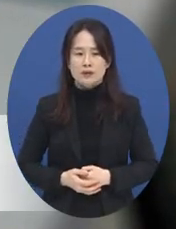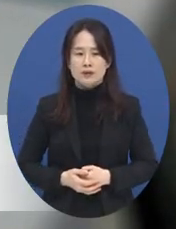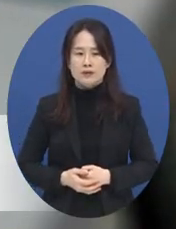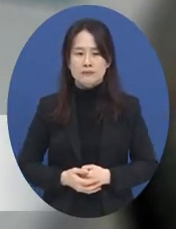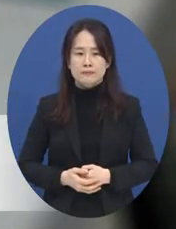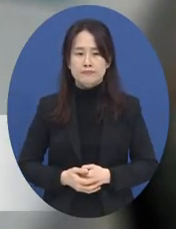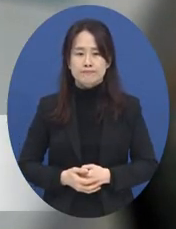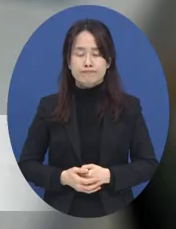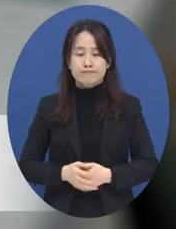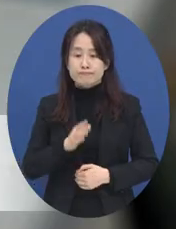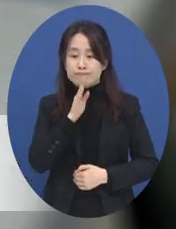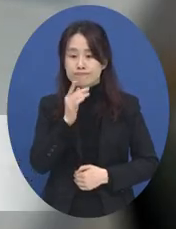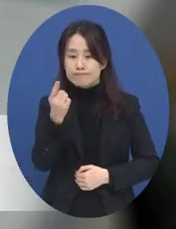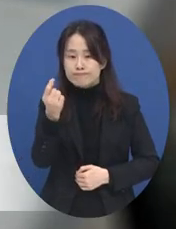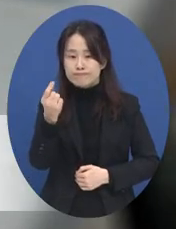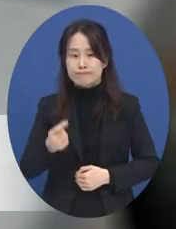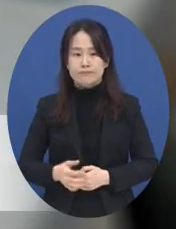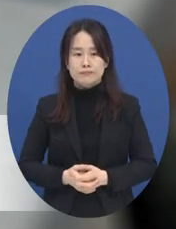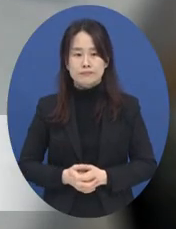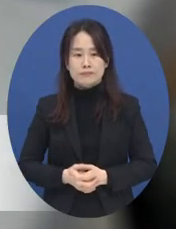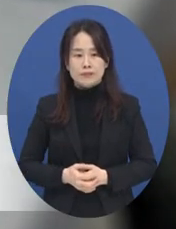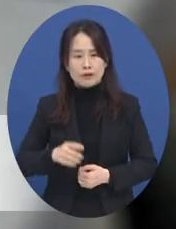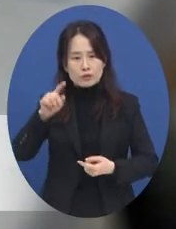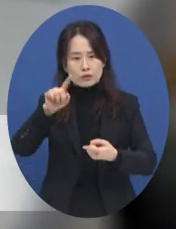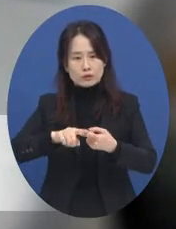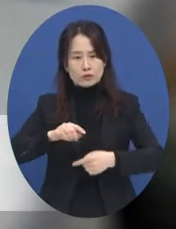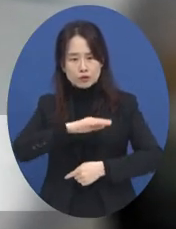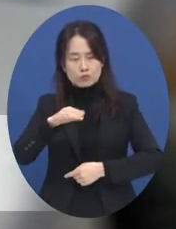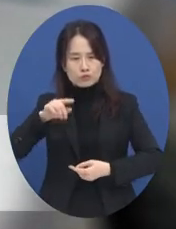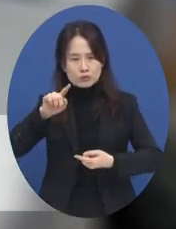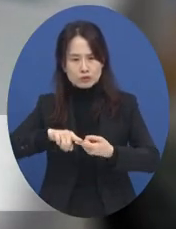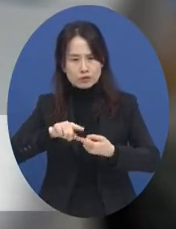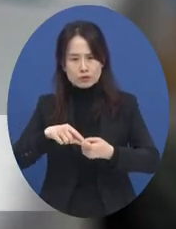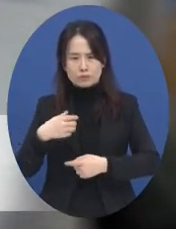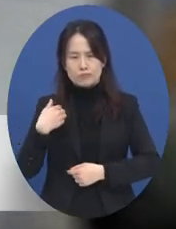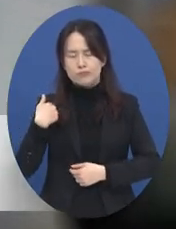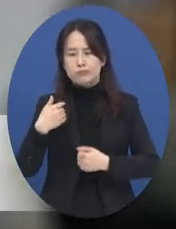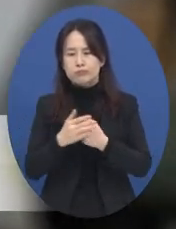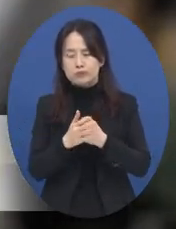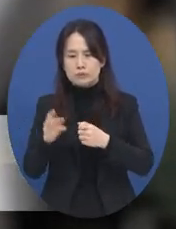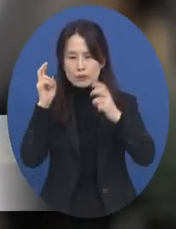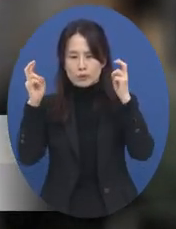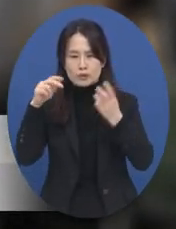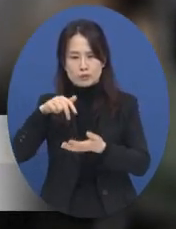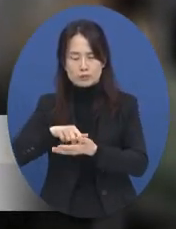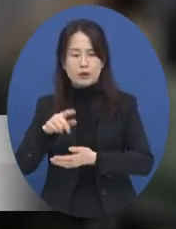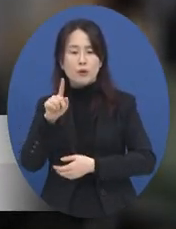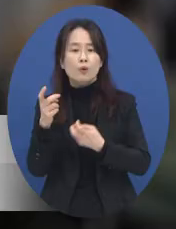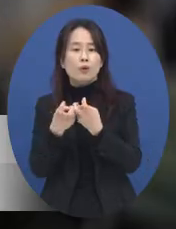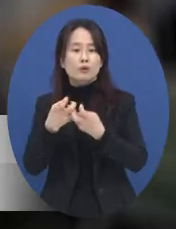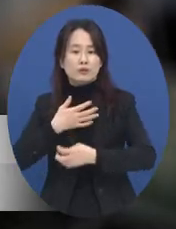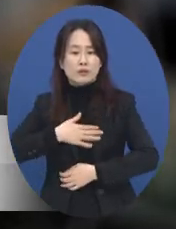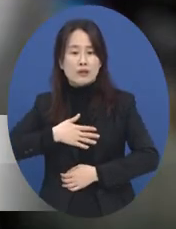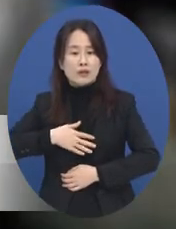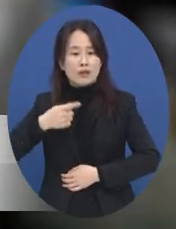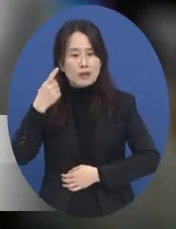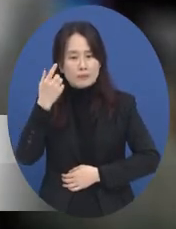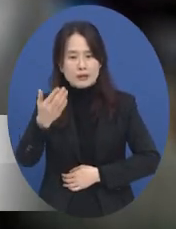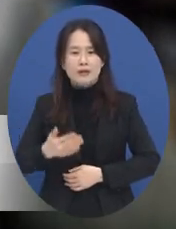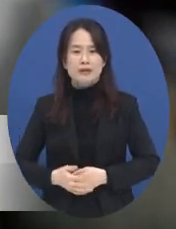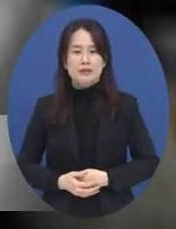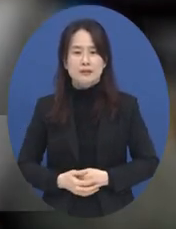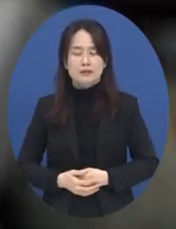말이에요. 그게 맞죠? 그거는 네. 그 자체는 모르니까. 제조사가